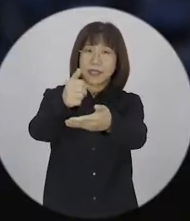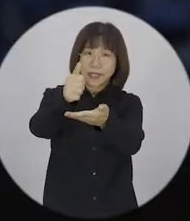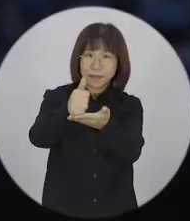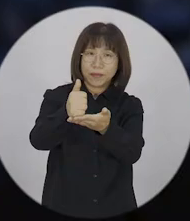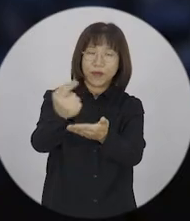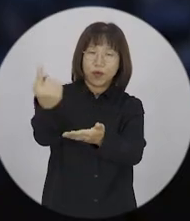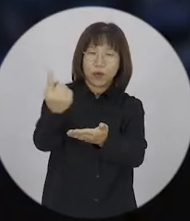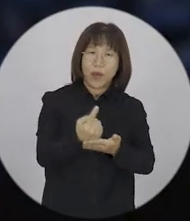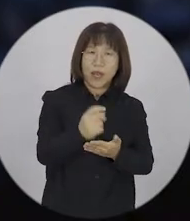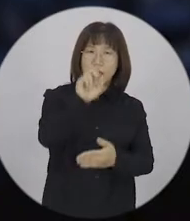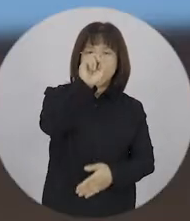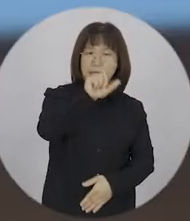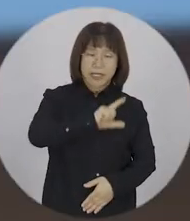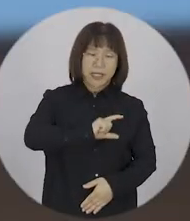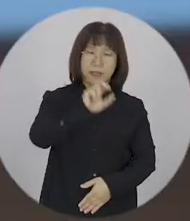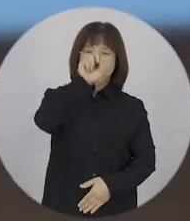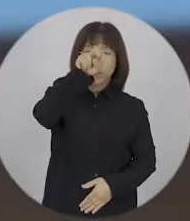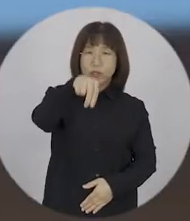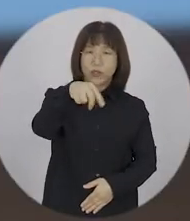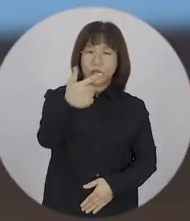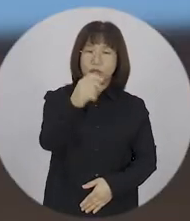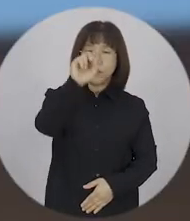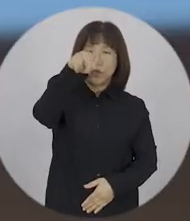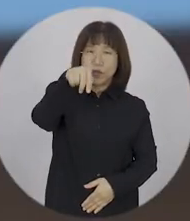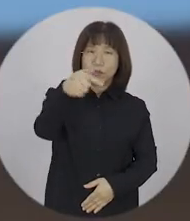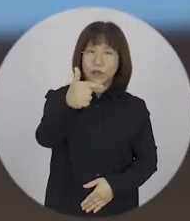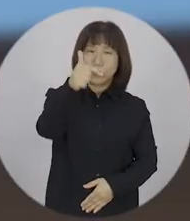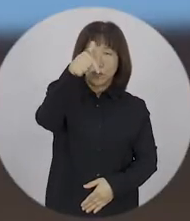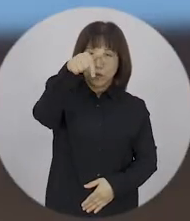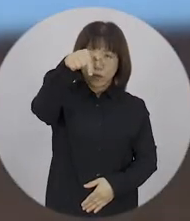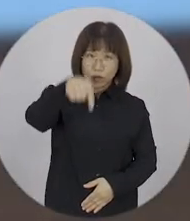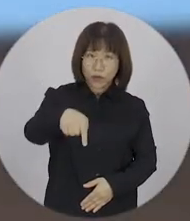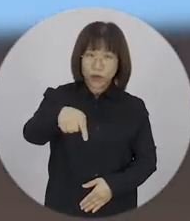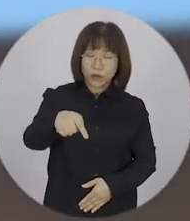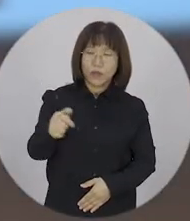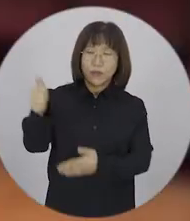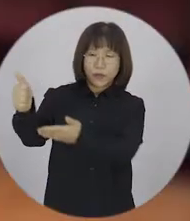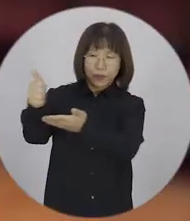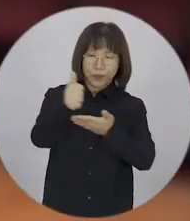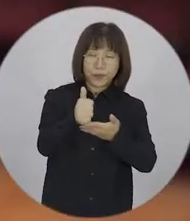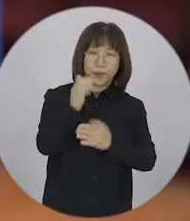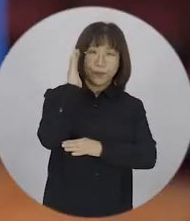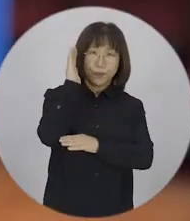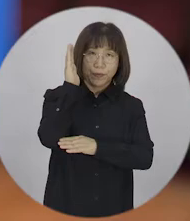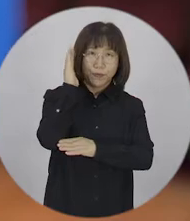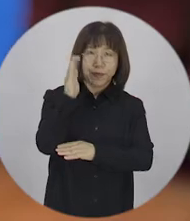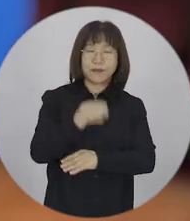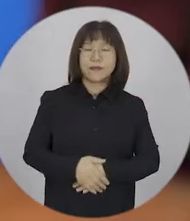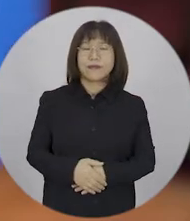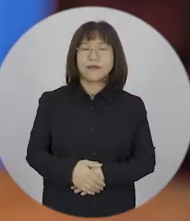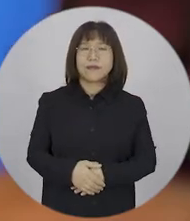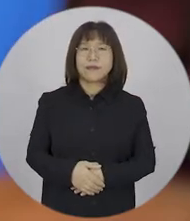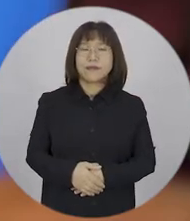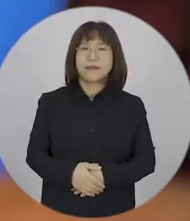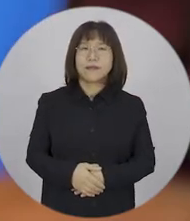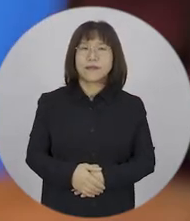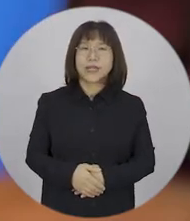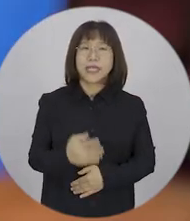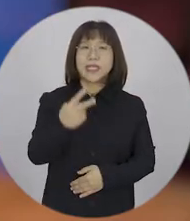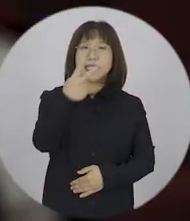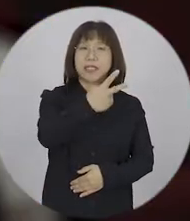학생부 종합전형 핵심 전력의 저자이자 EBSI 입시 대표 강사인 윤윤구 강사가 강단에